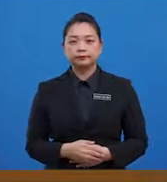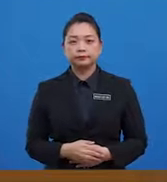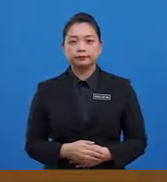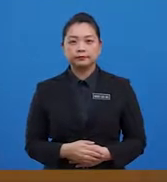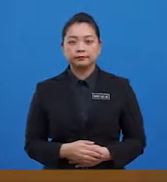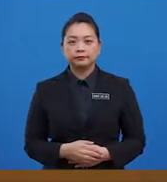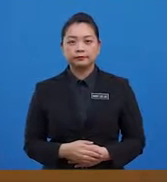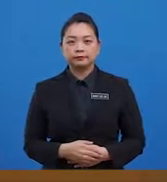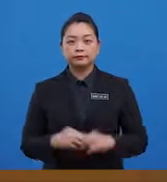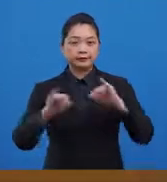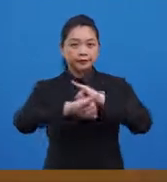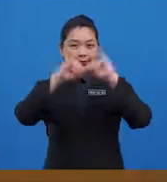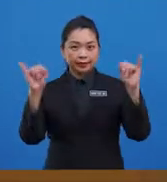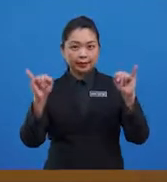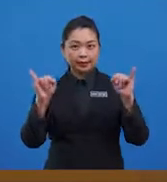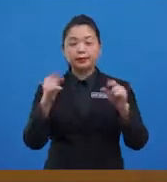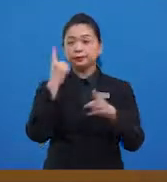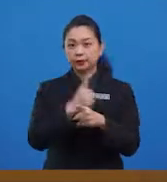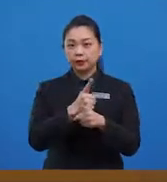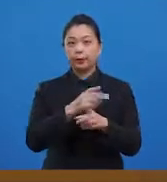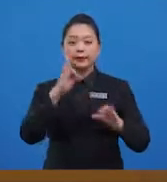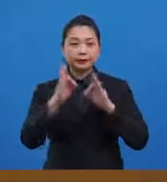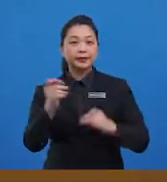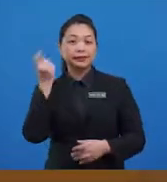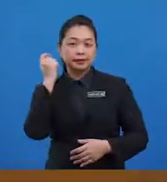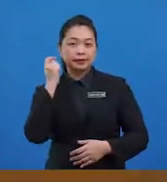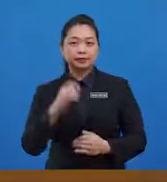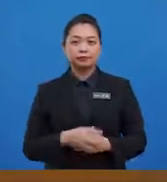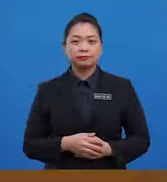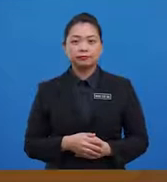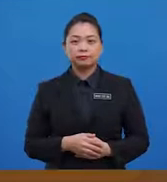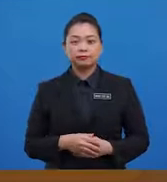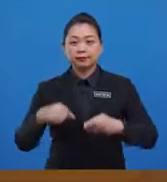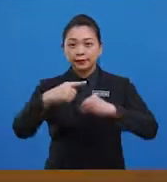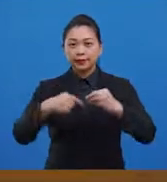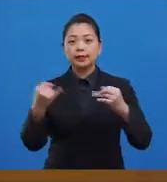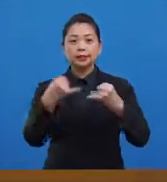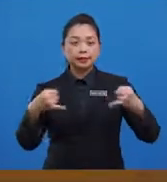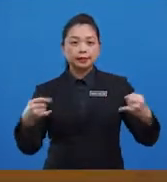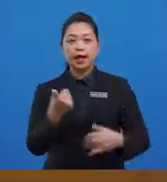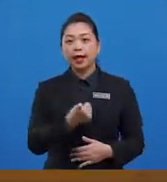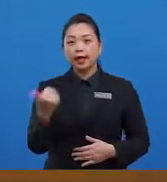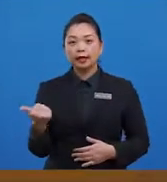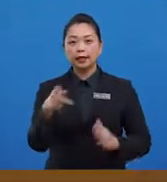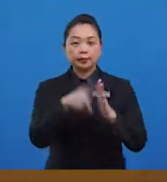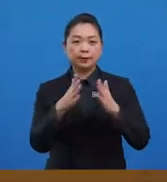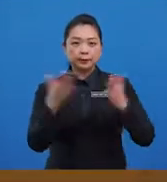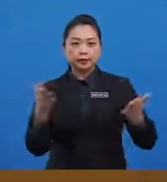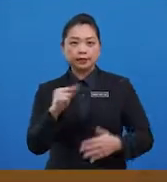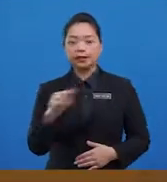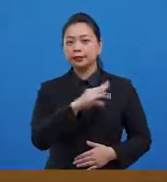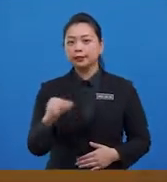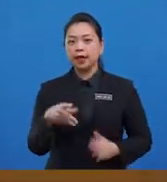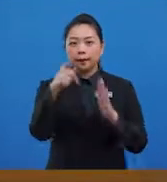Baiklah murid-murid, jelas ya penerangan yang cikgu sampaikan tadi tentang jenis-jenis alat kebesaran